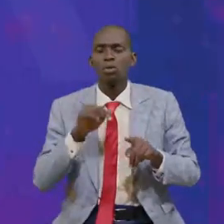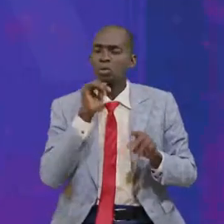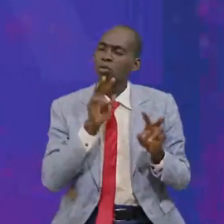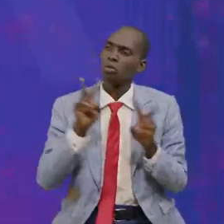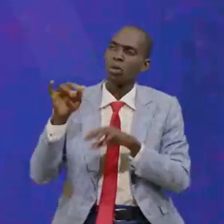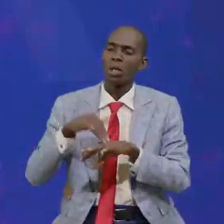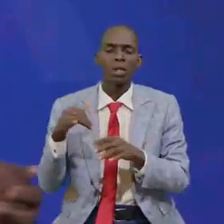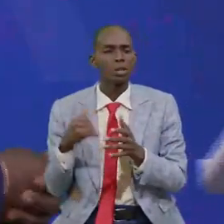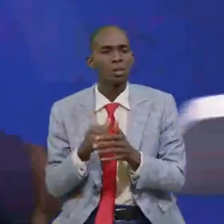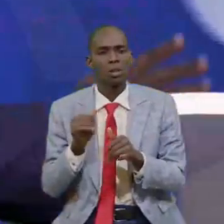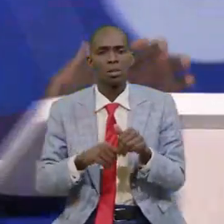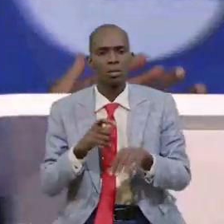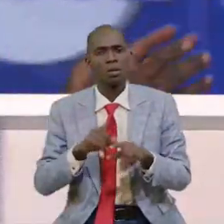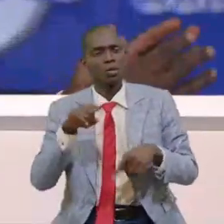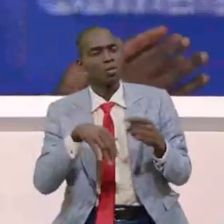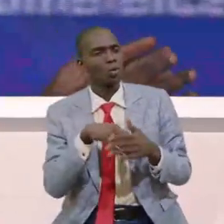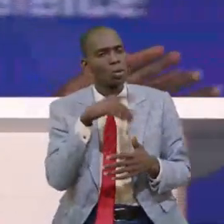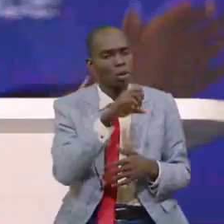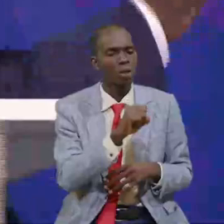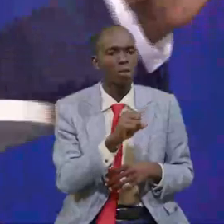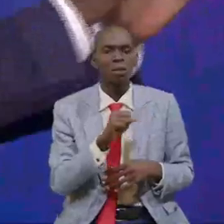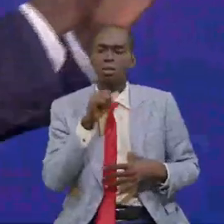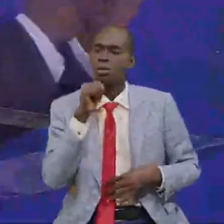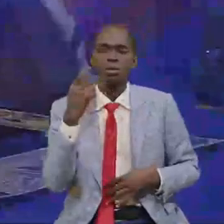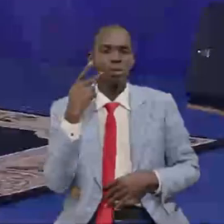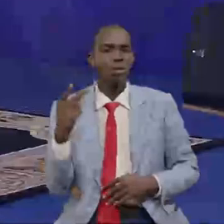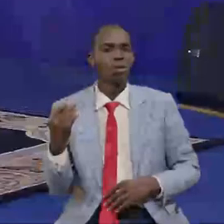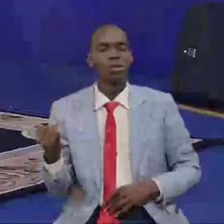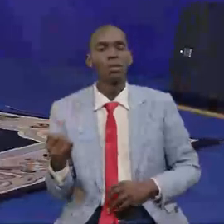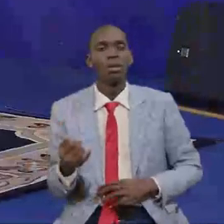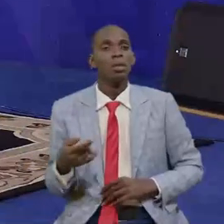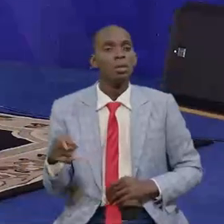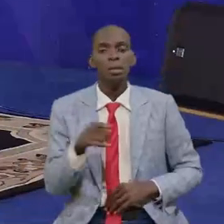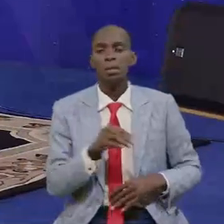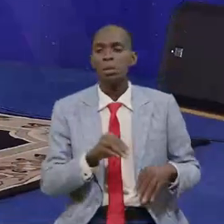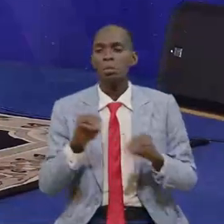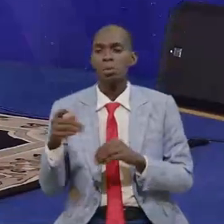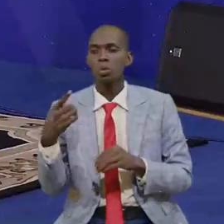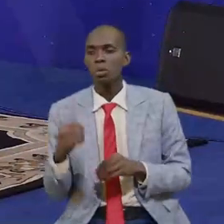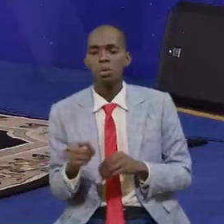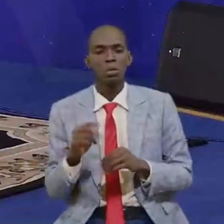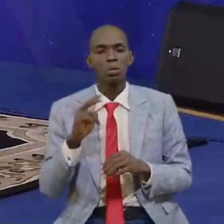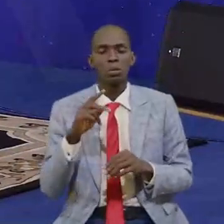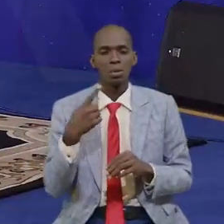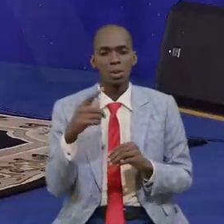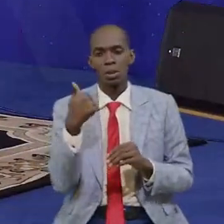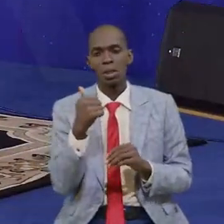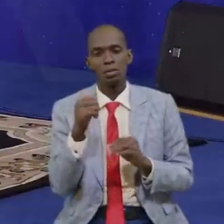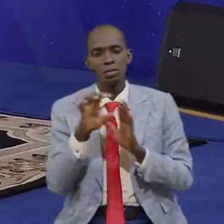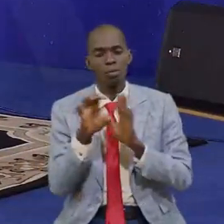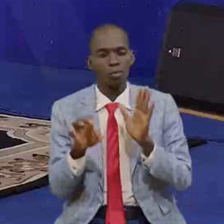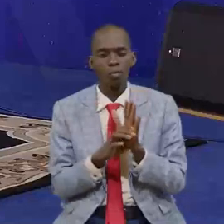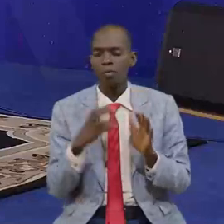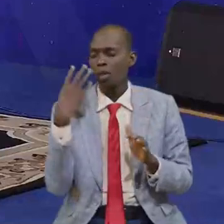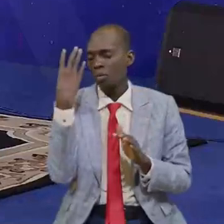sors, tu ne vois plus ça quand tu sors. Ils écrivent les 10 commandements et collent. Et il s'imprime ça, c'est